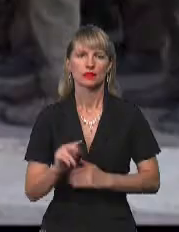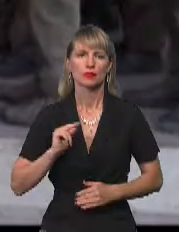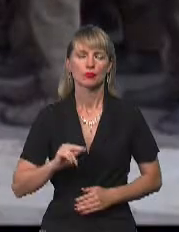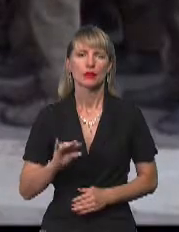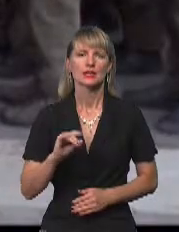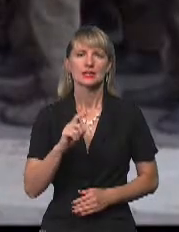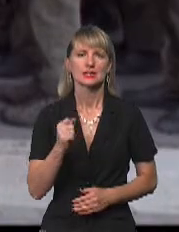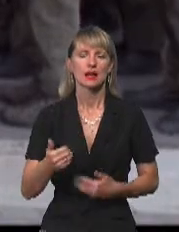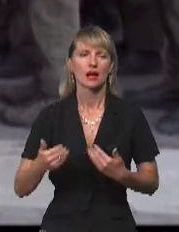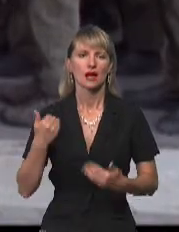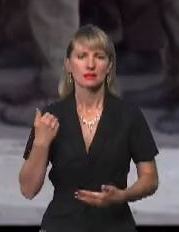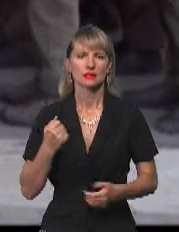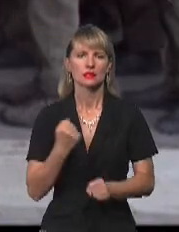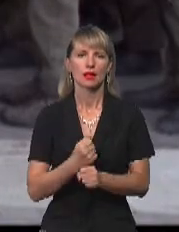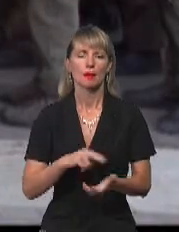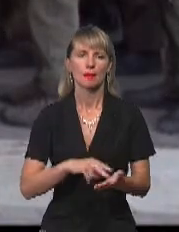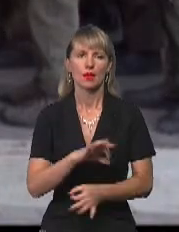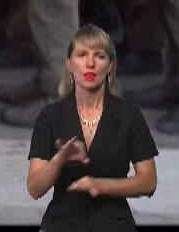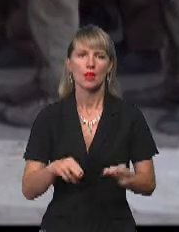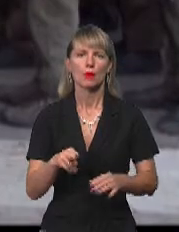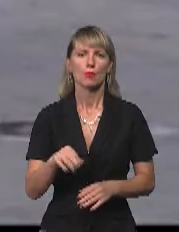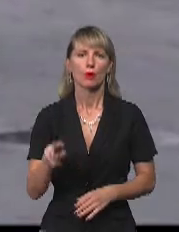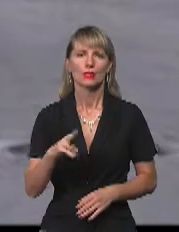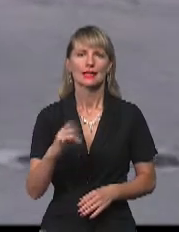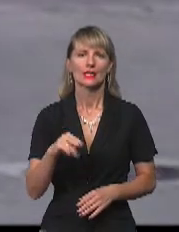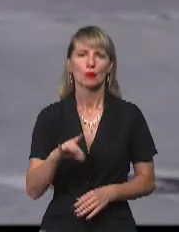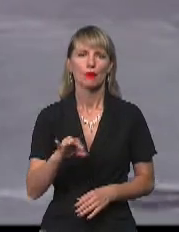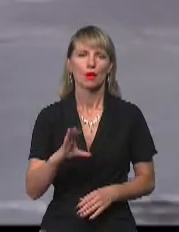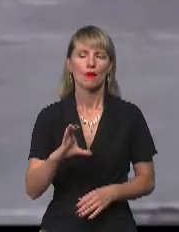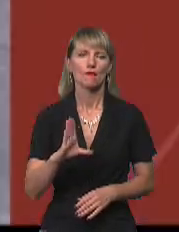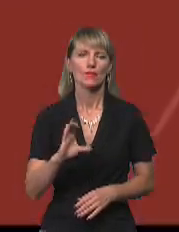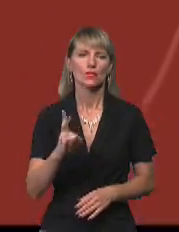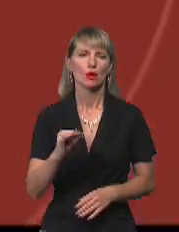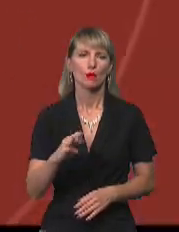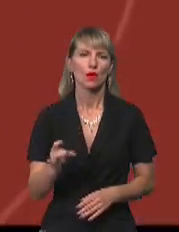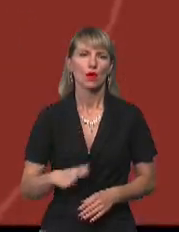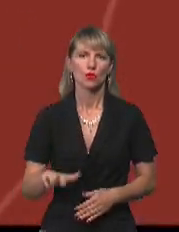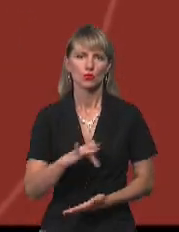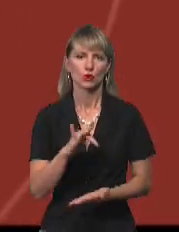раніше визначеними маршрутами по Дніпровському району міста.